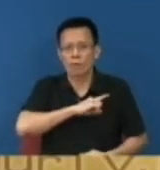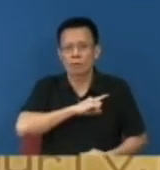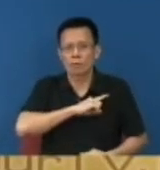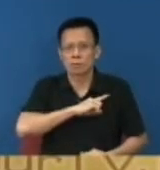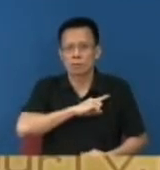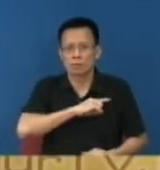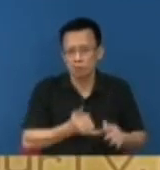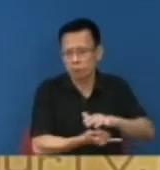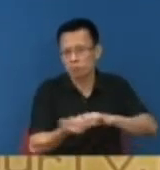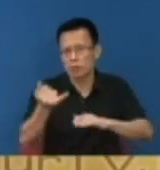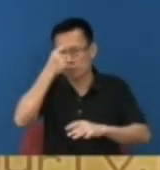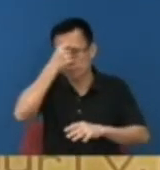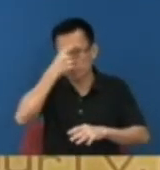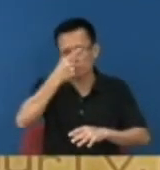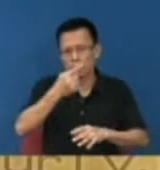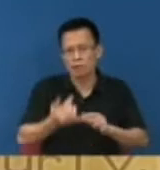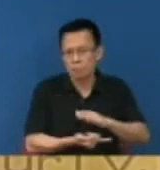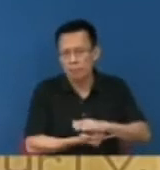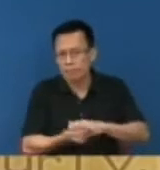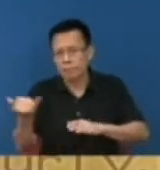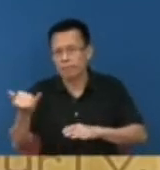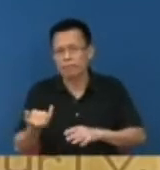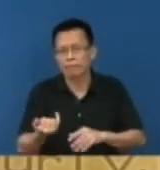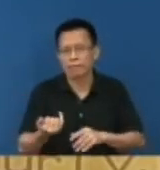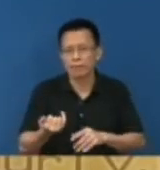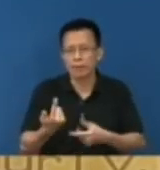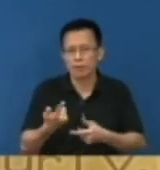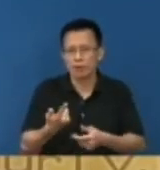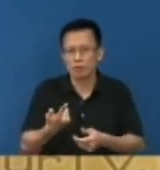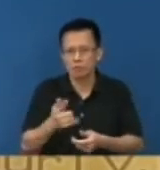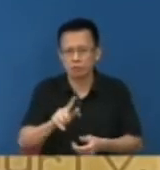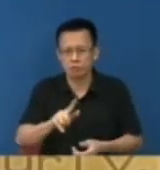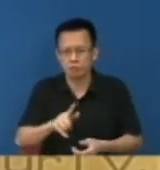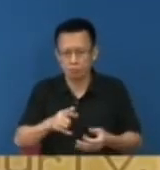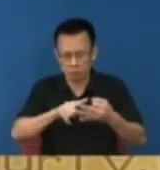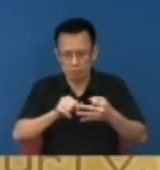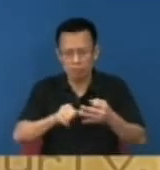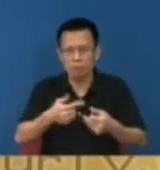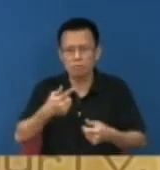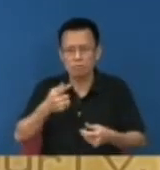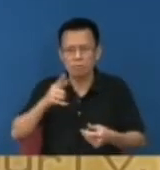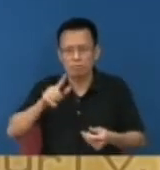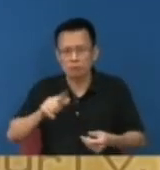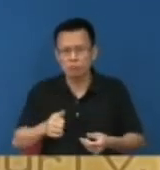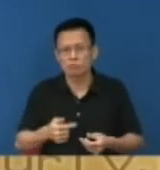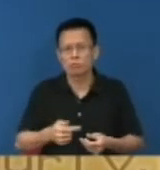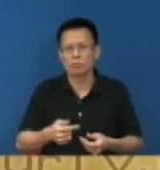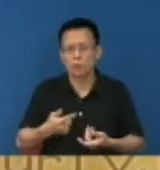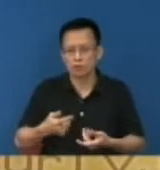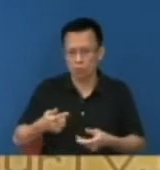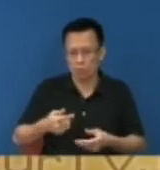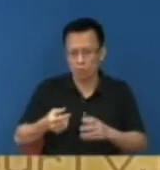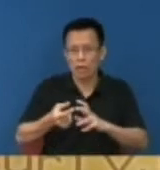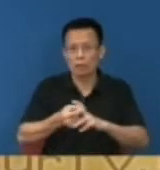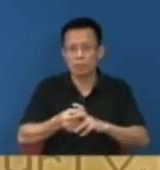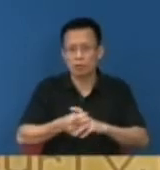免有麻煩，避免被呢一個玷污，而係同呢個民主黨同金乃威割席。我